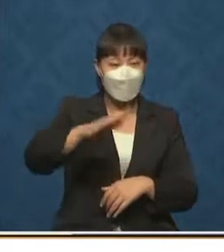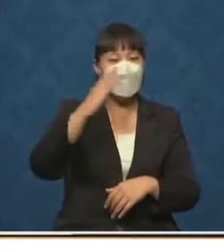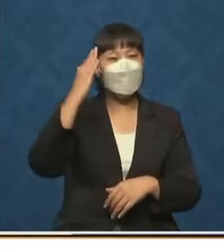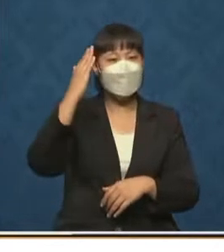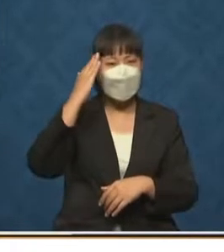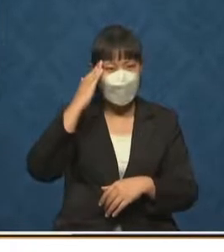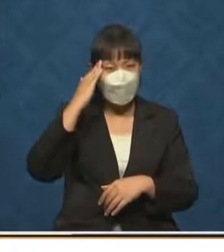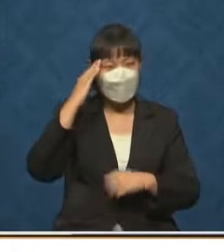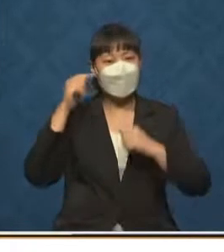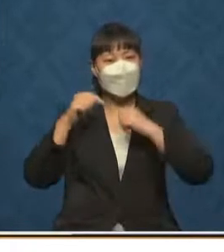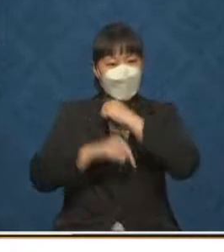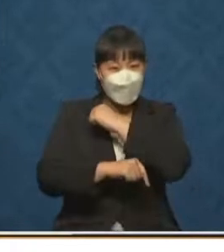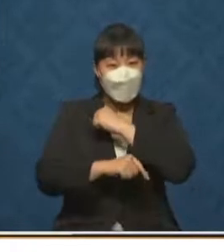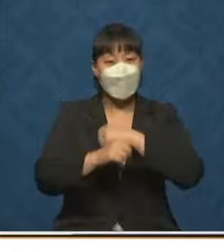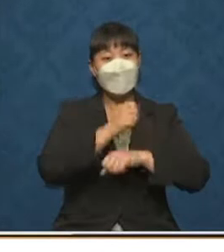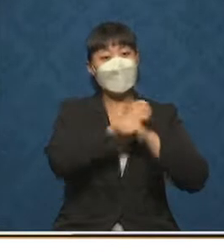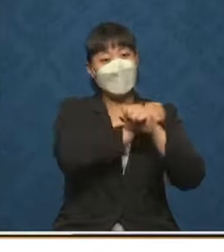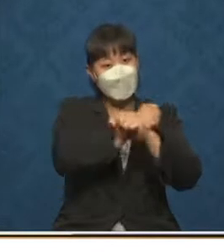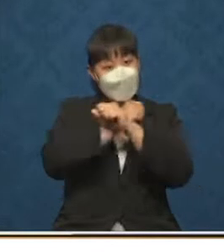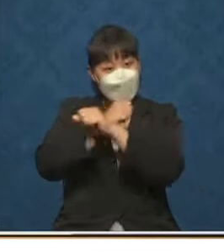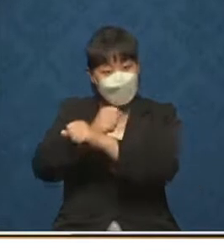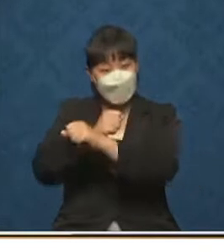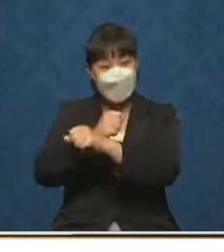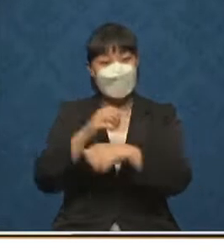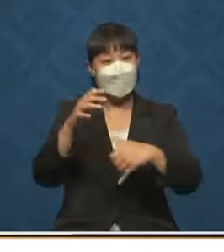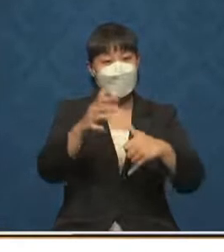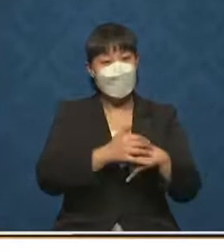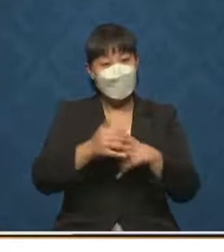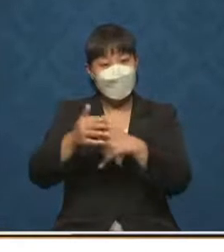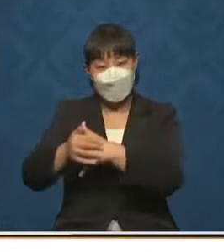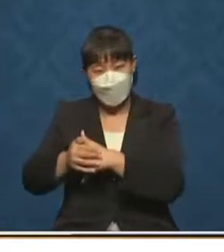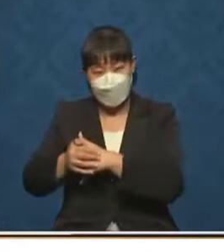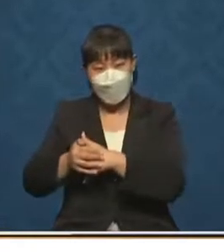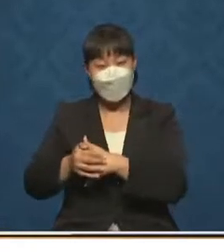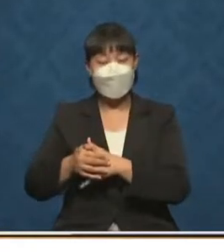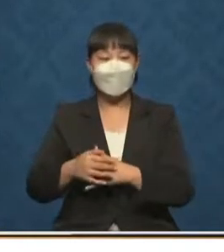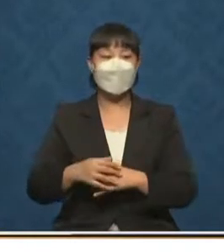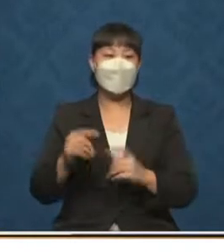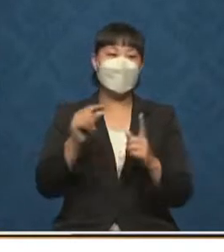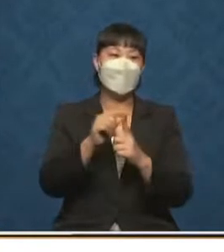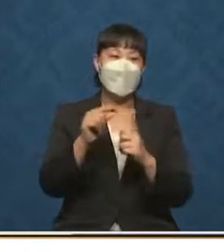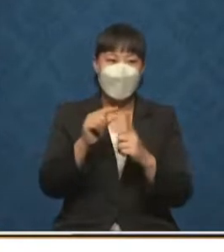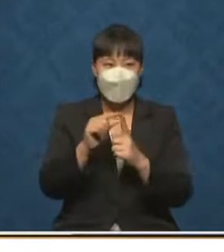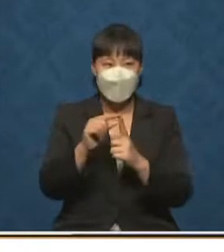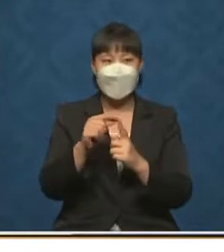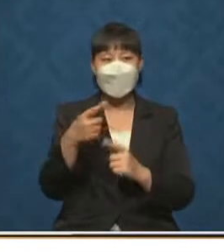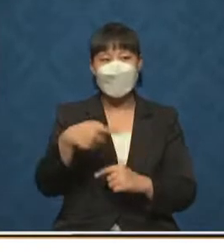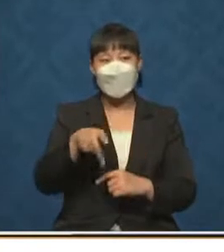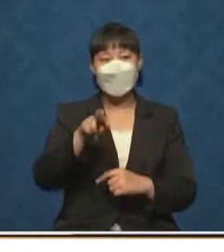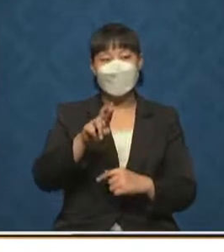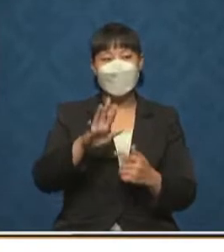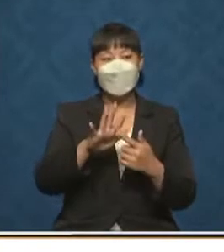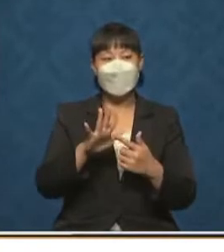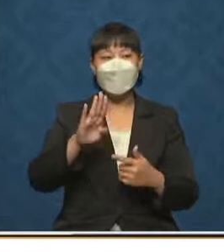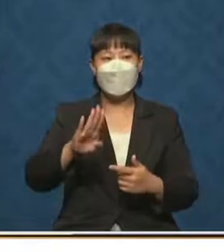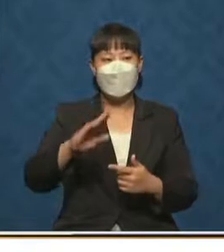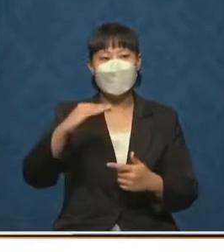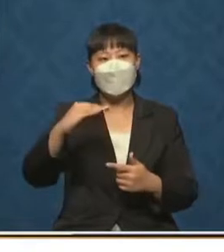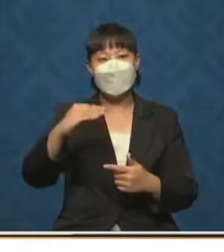จากวนนั้นจนถวัี้ธรรธานครัคำวาปราบโกงของทานใยรันตีนั้นเป็นเพีงแค่ลมปราบ